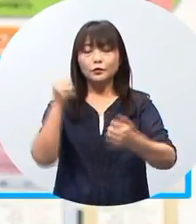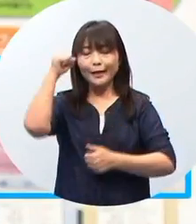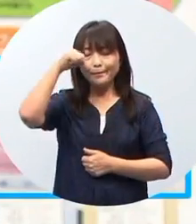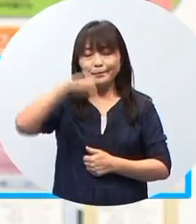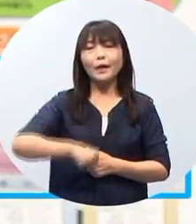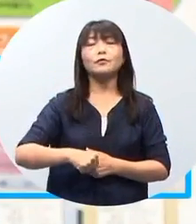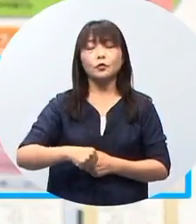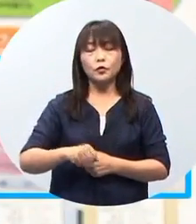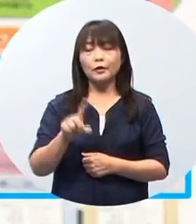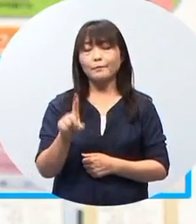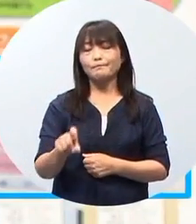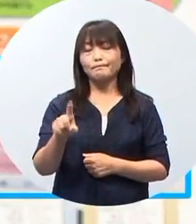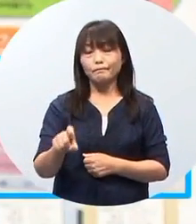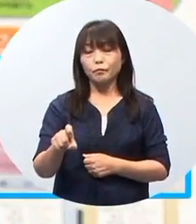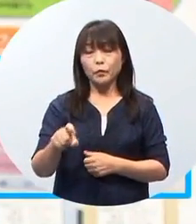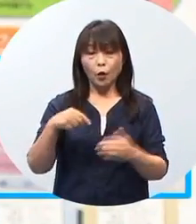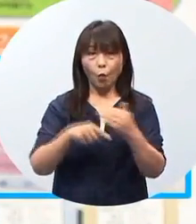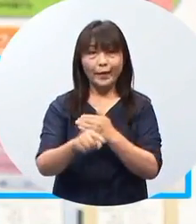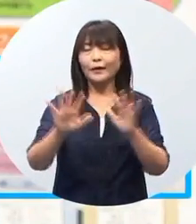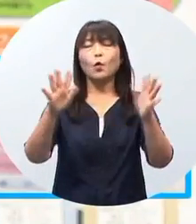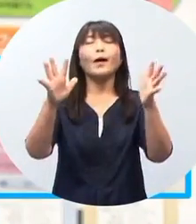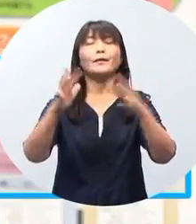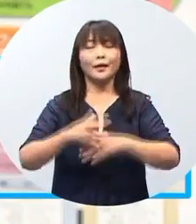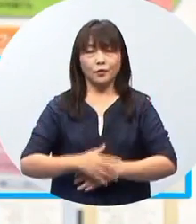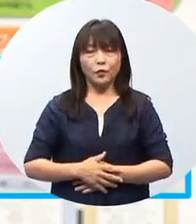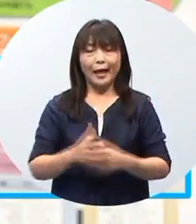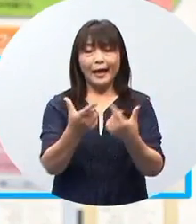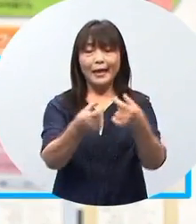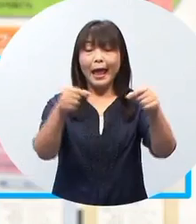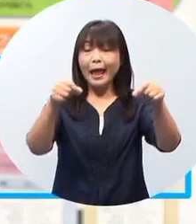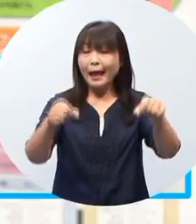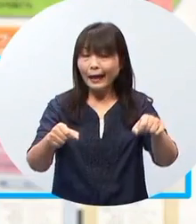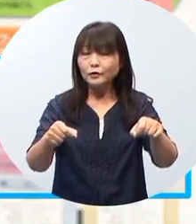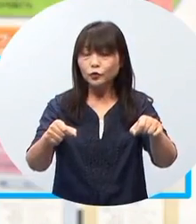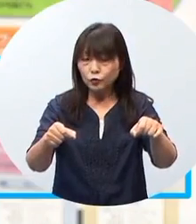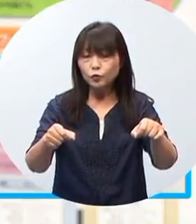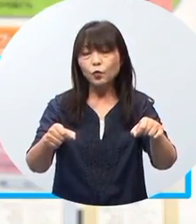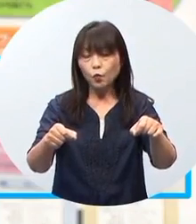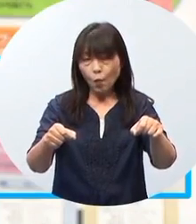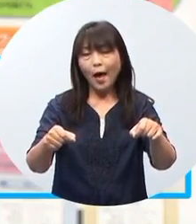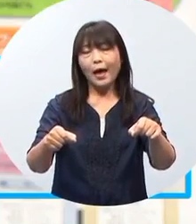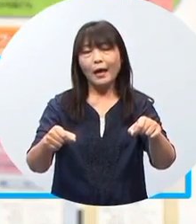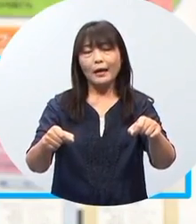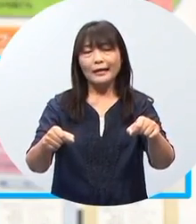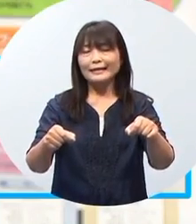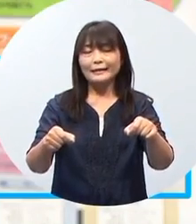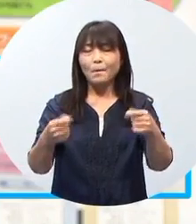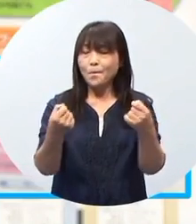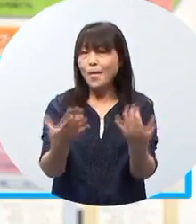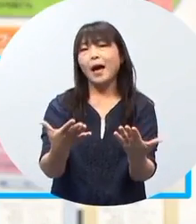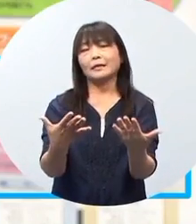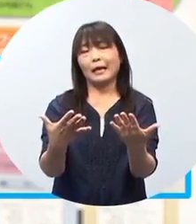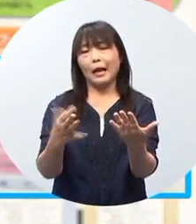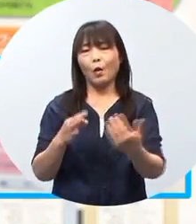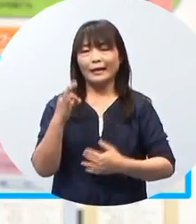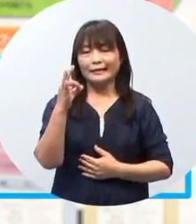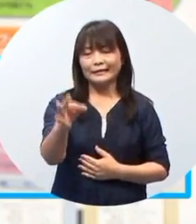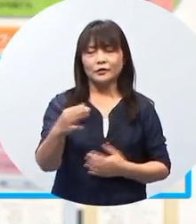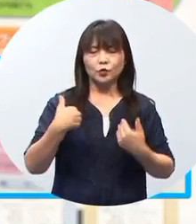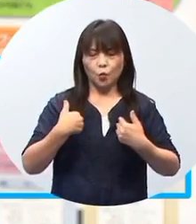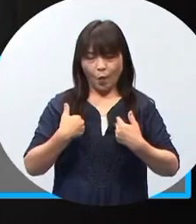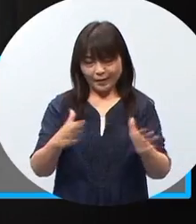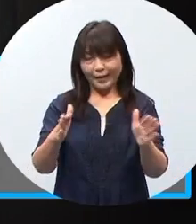してクリックしたわけではありませんから、契約が成立していませんのでお金を支払う必要もありません。